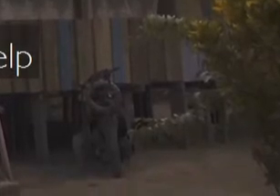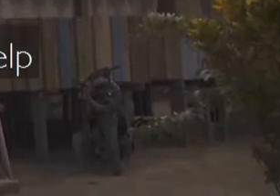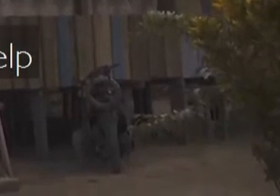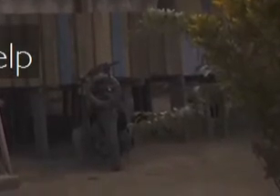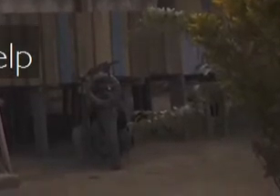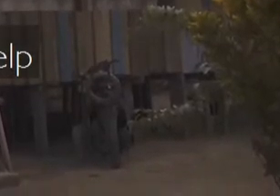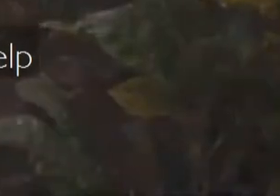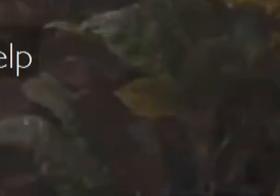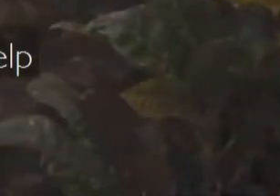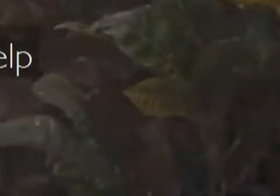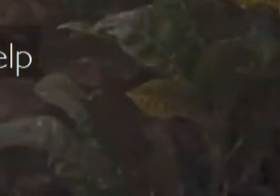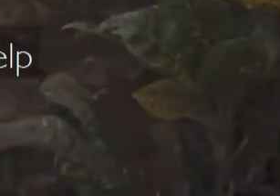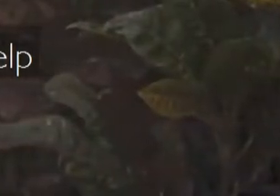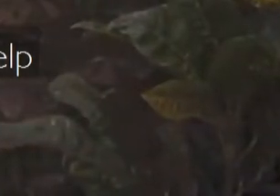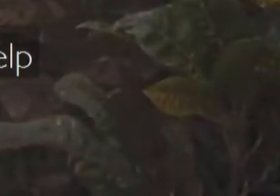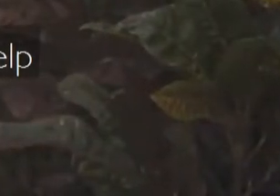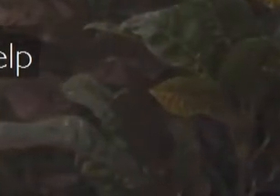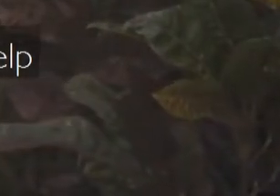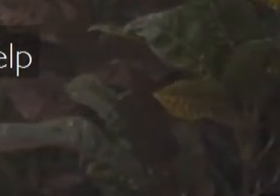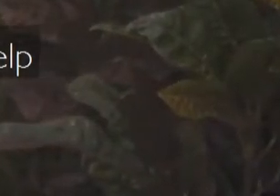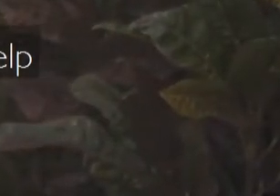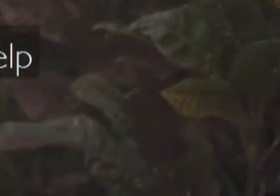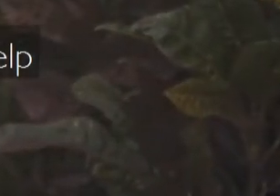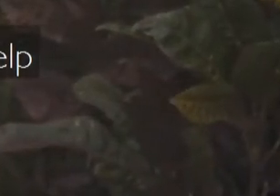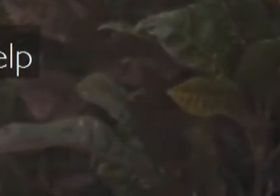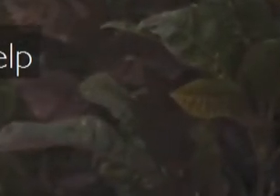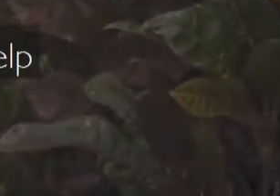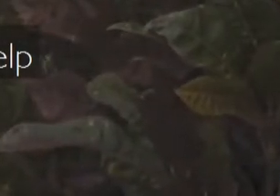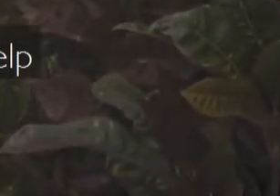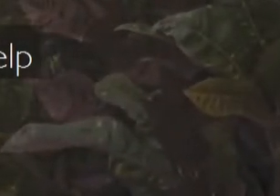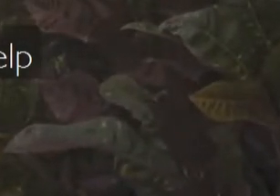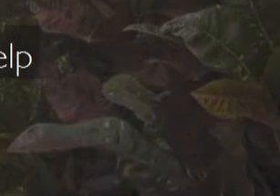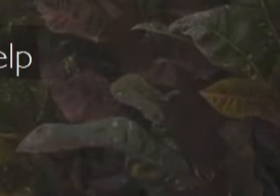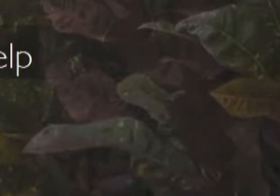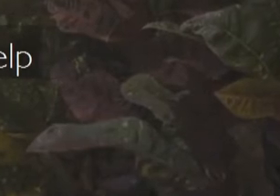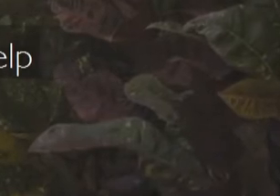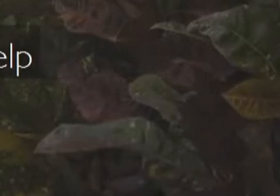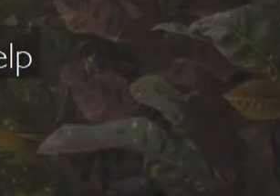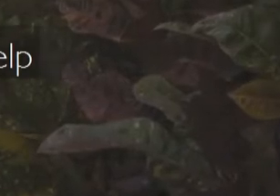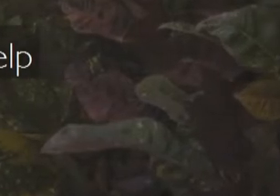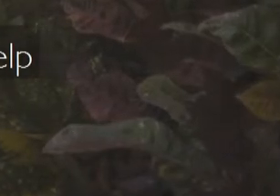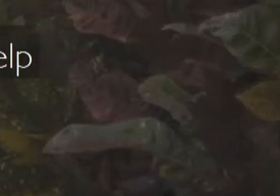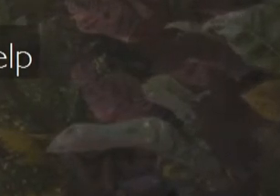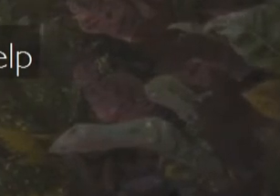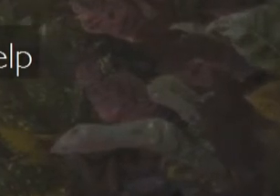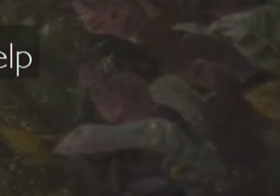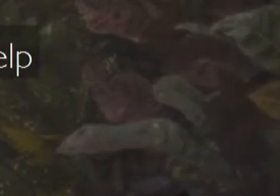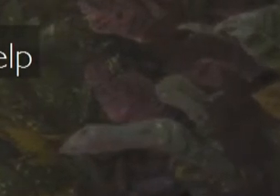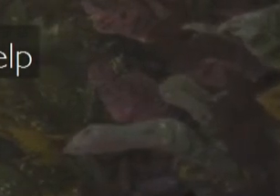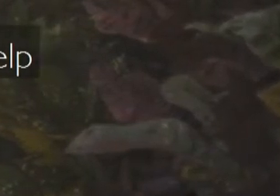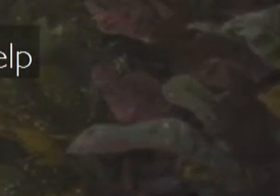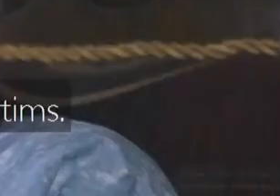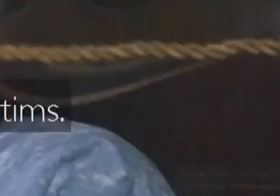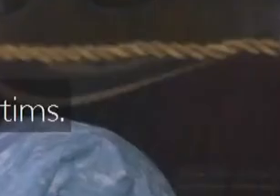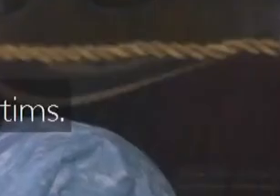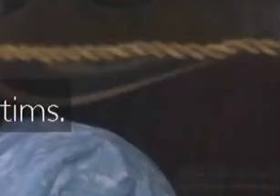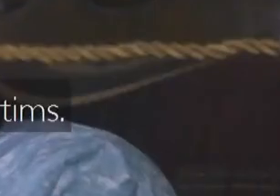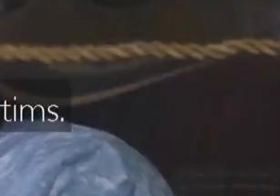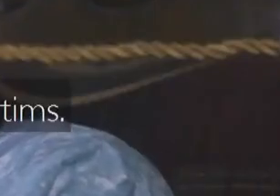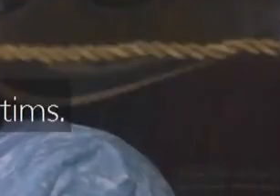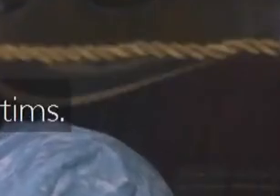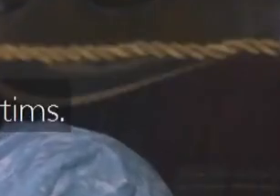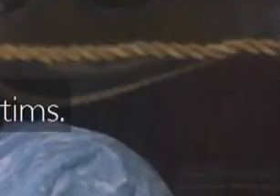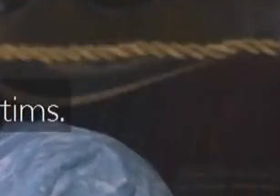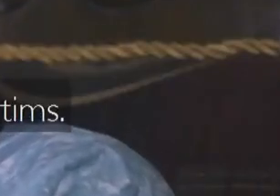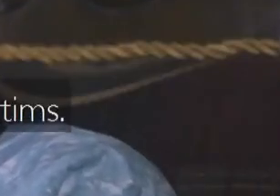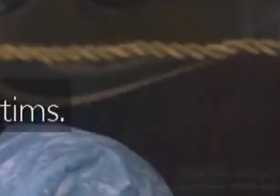kekerasan berbasis gender 12 sampai dengan 15 korban kekerasan yang datang ke layanan Puskesmas Tanjung Ria. Di luar